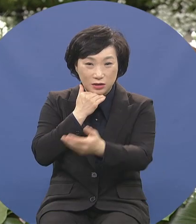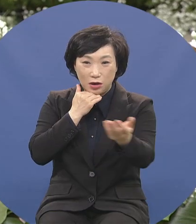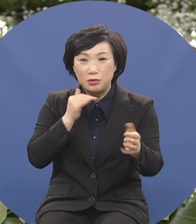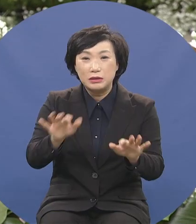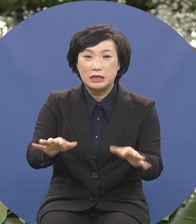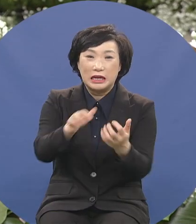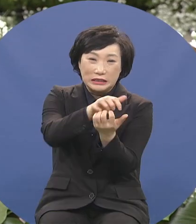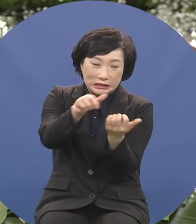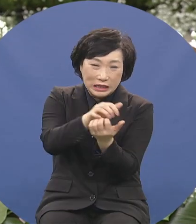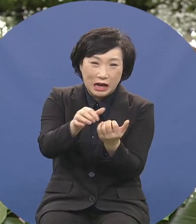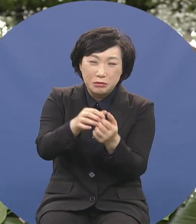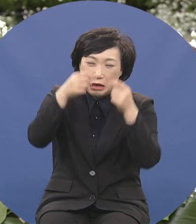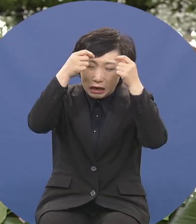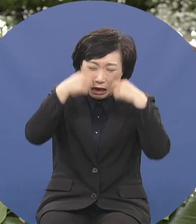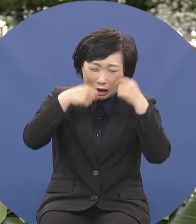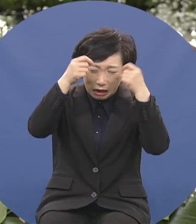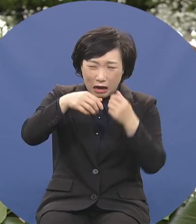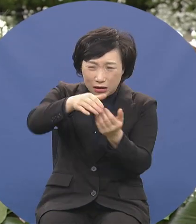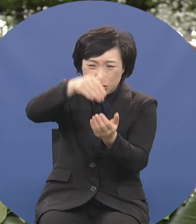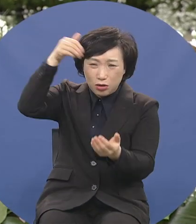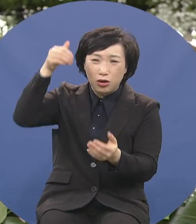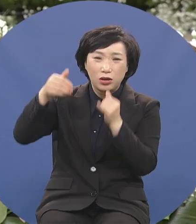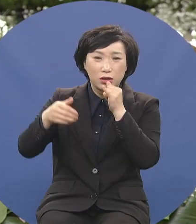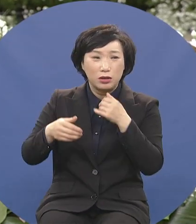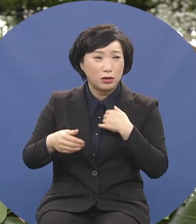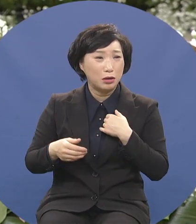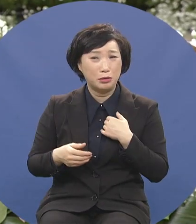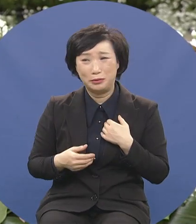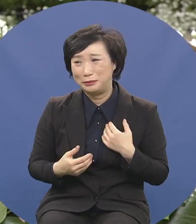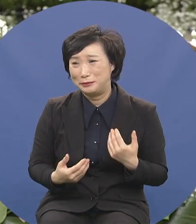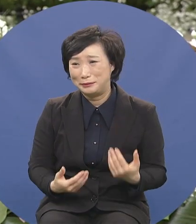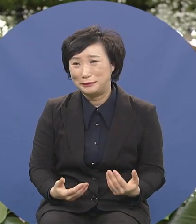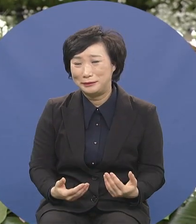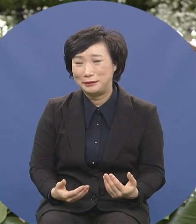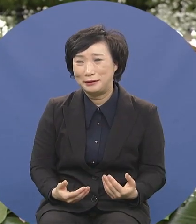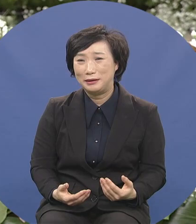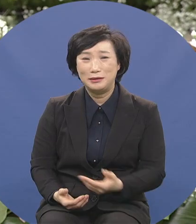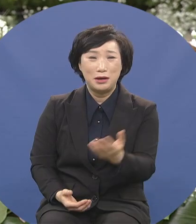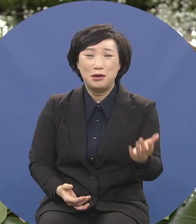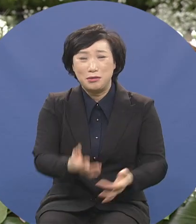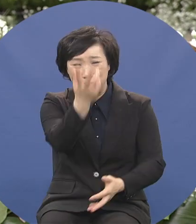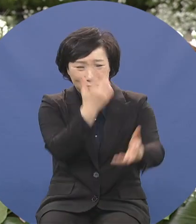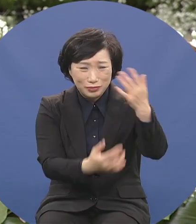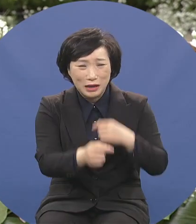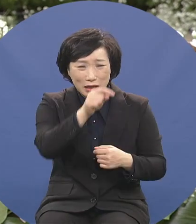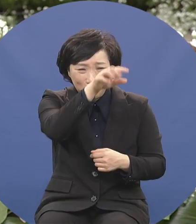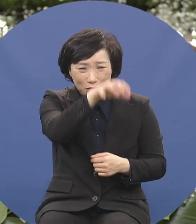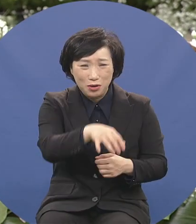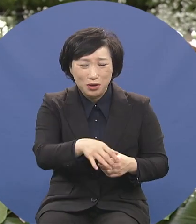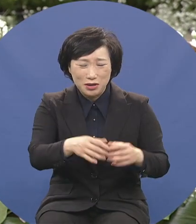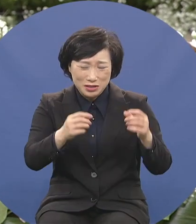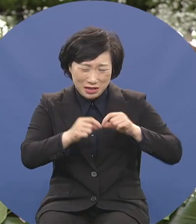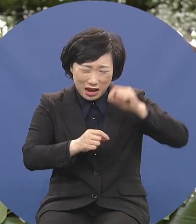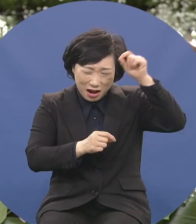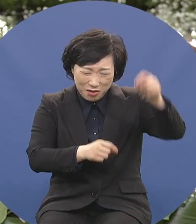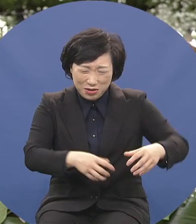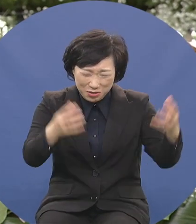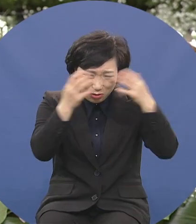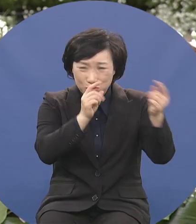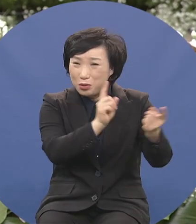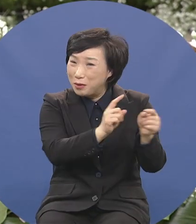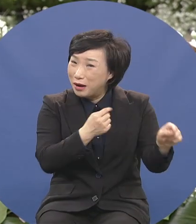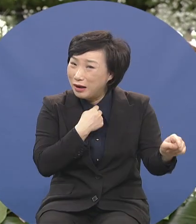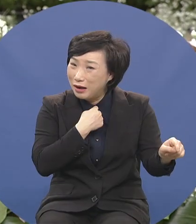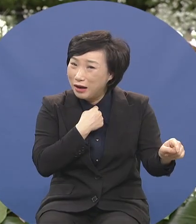갈며 슬피 울며 쫓겨나는 것이냐, 타는 불못에서 영원히 쭉정이처럼 타는 것이냐,